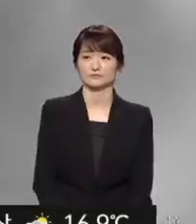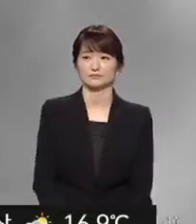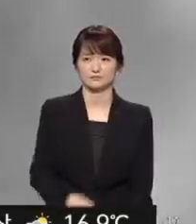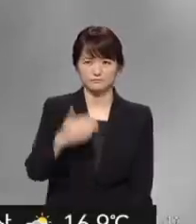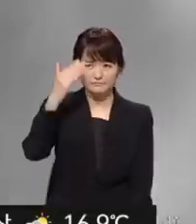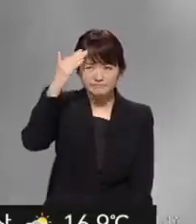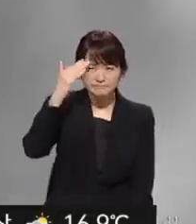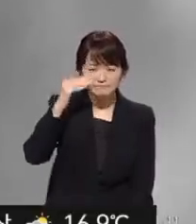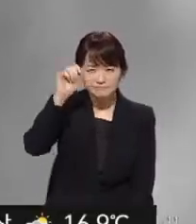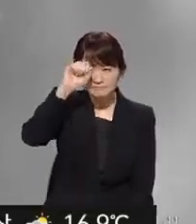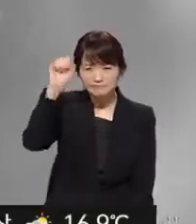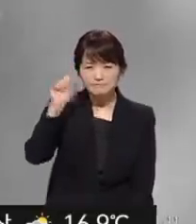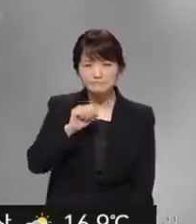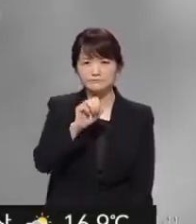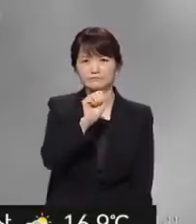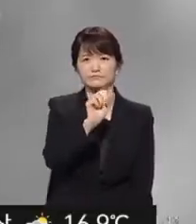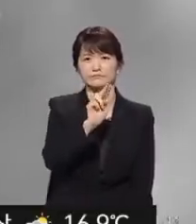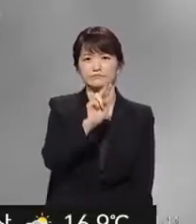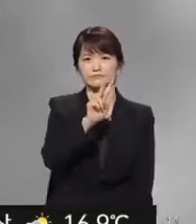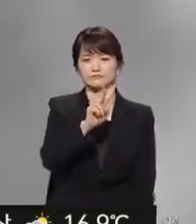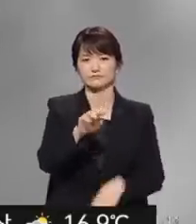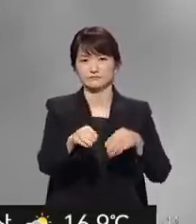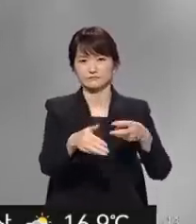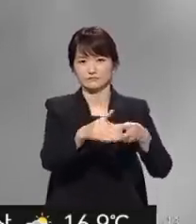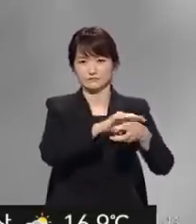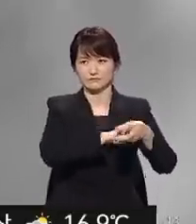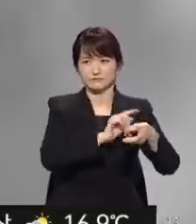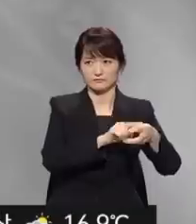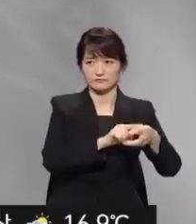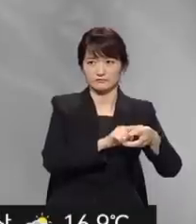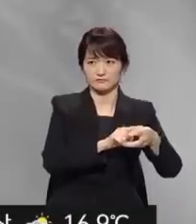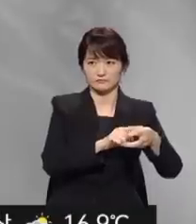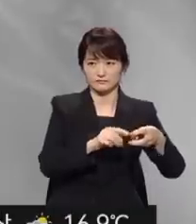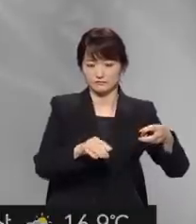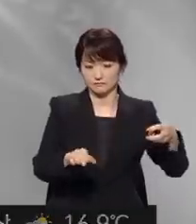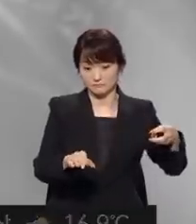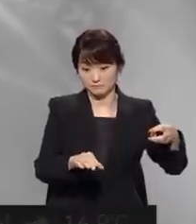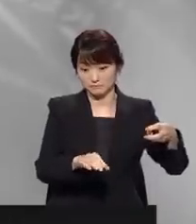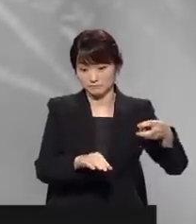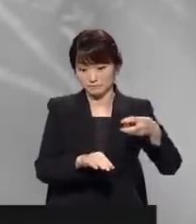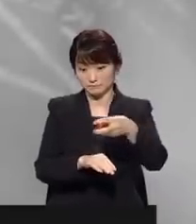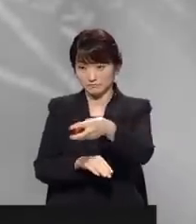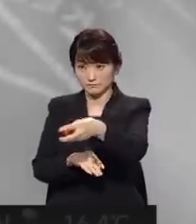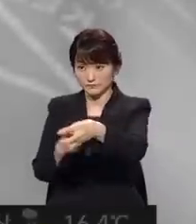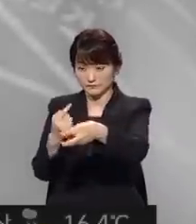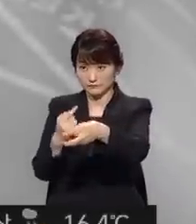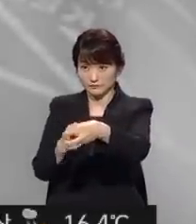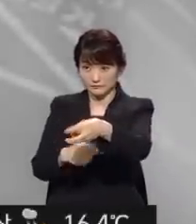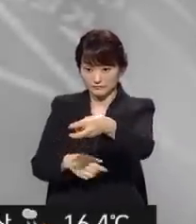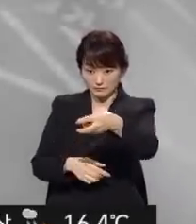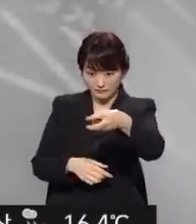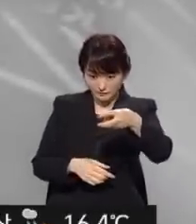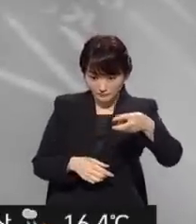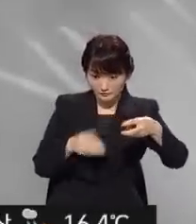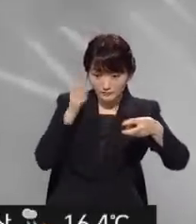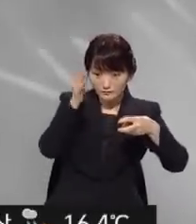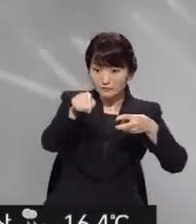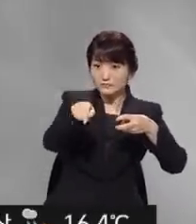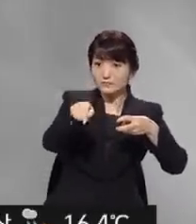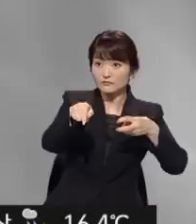네, 어두운 새벽인데 SUV 차량 한 대가 들어와서 천천히 후진을 합니다. 그런데 이 차가 향한 곳은